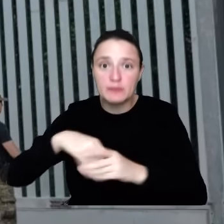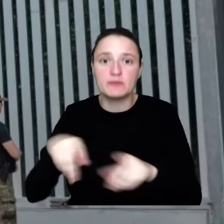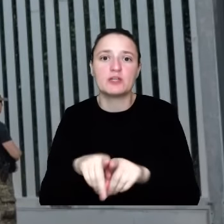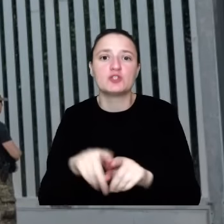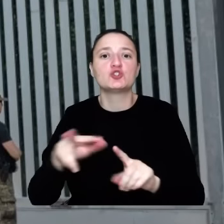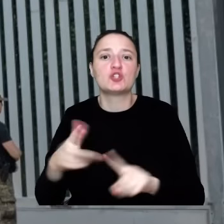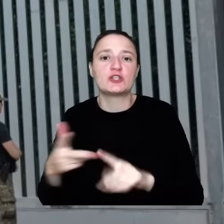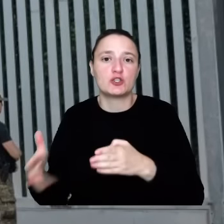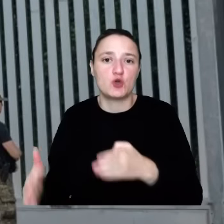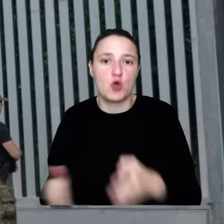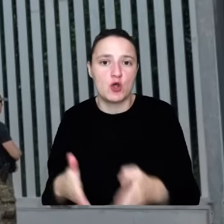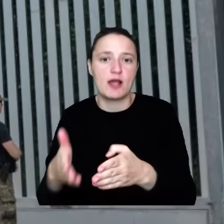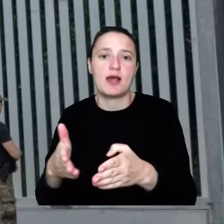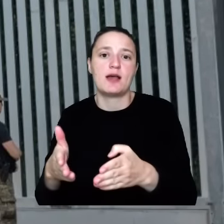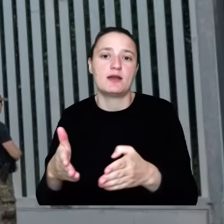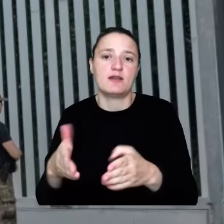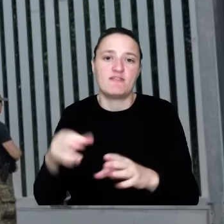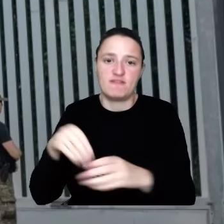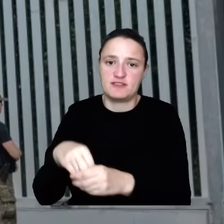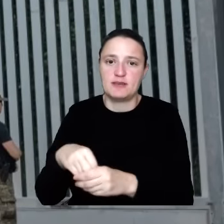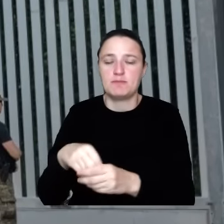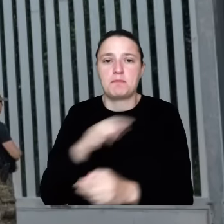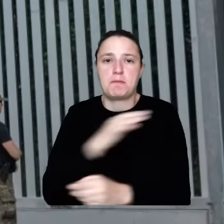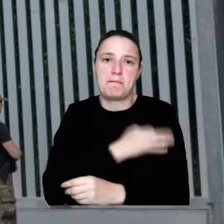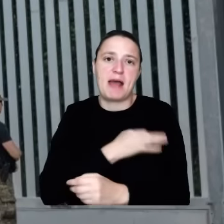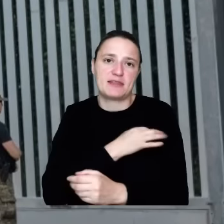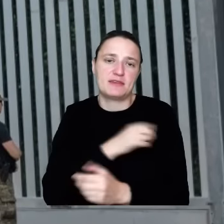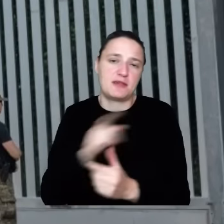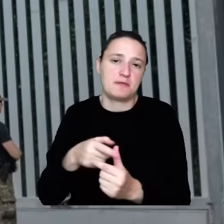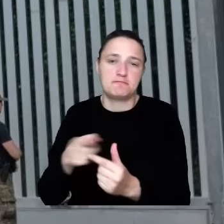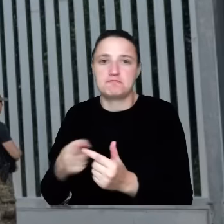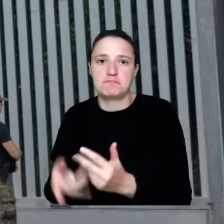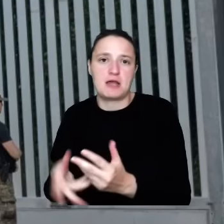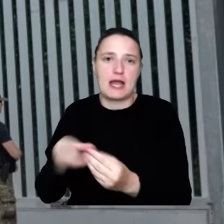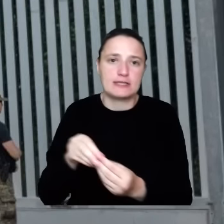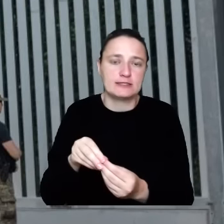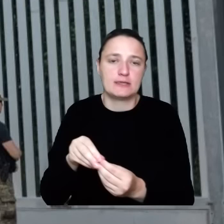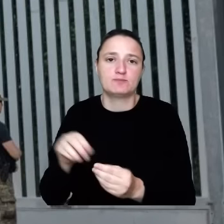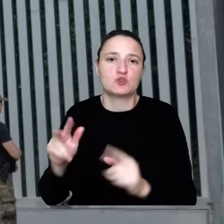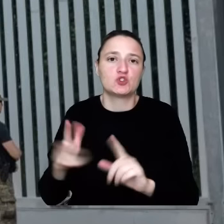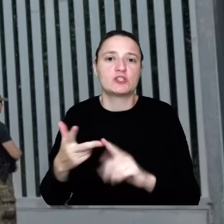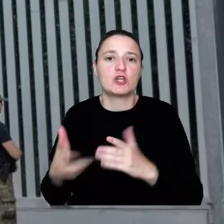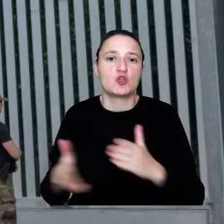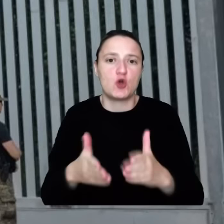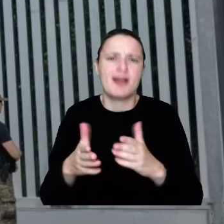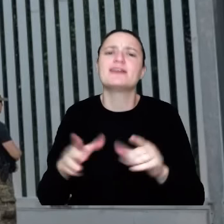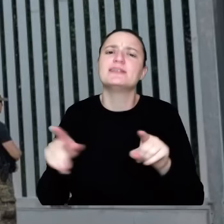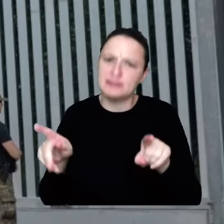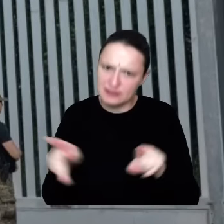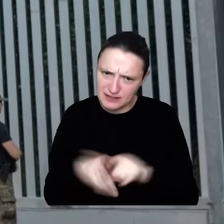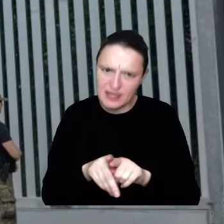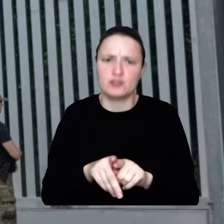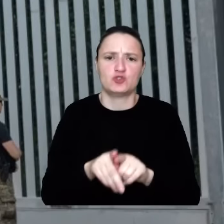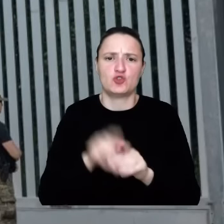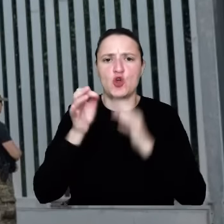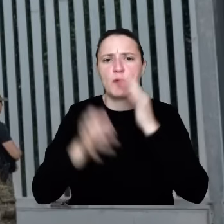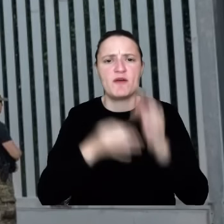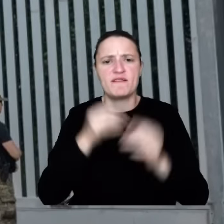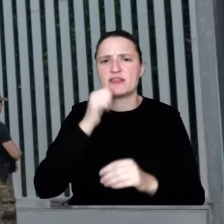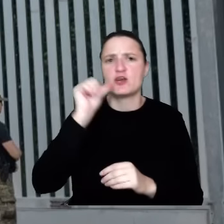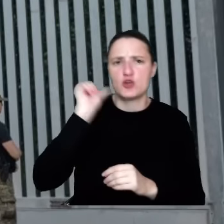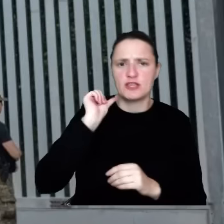czy konglomerat partii, która się tak nazwała, i ona również odgrywała pewną rolę w tej narracji z zeszłego roku